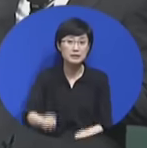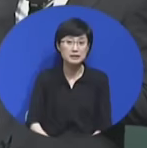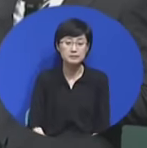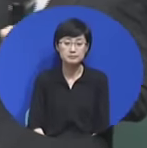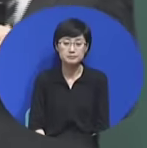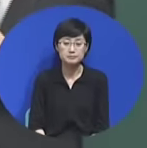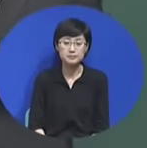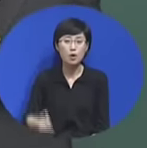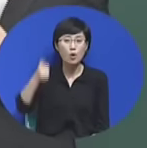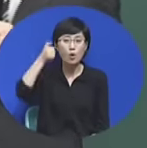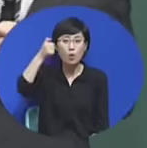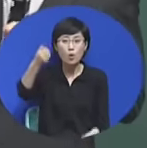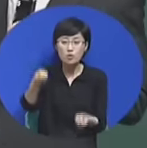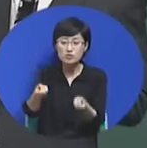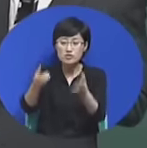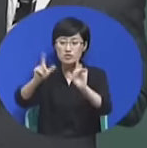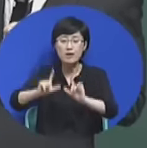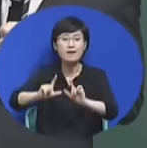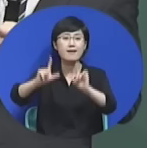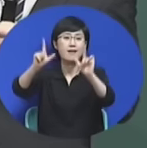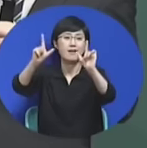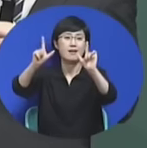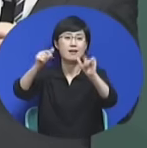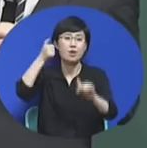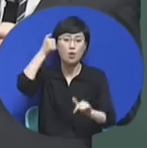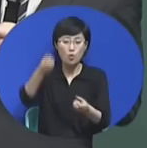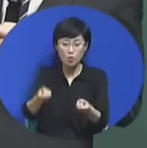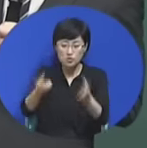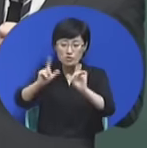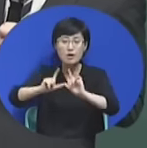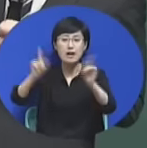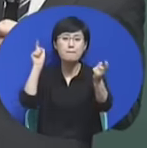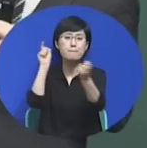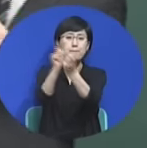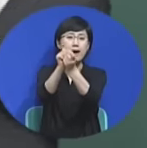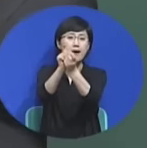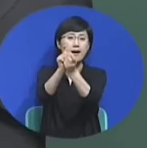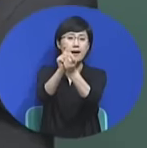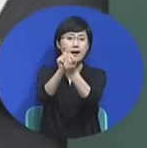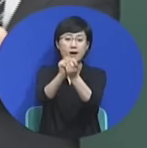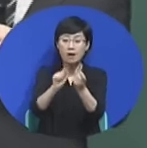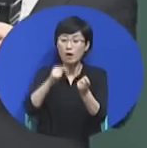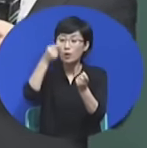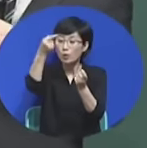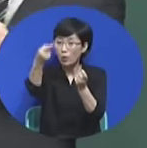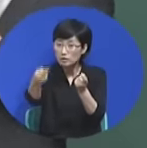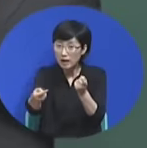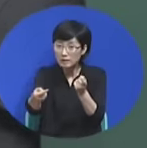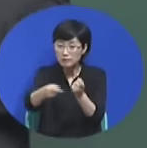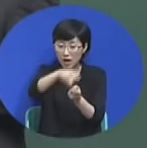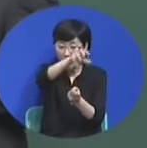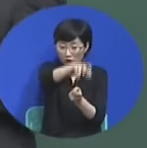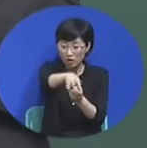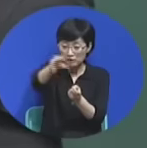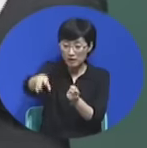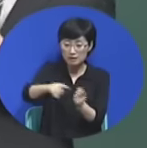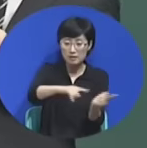在马可楼之后发生了怎样的事情? 예? 오순절 날에 그 축복이 일어나죠. 发生了五旬节的祝福. 예. 그 뒤에 뭐요? 현장이 살아나기